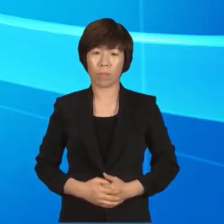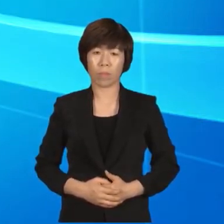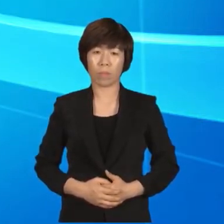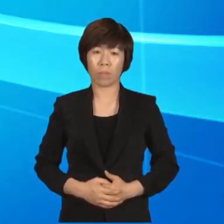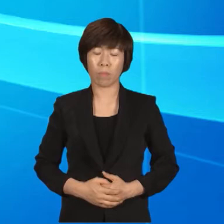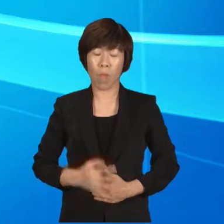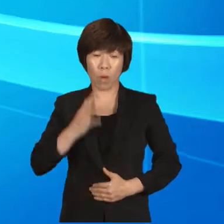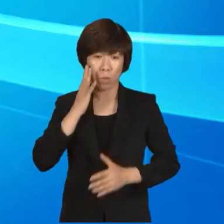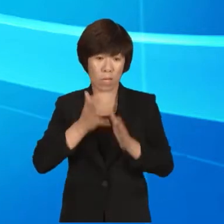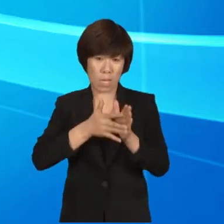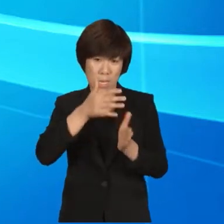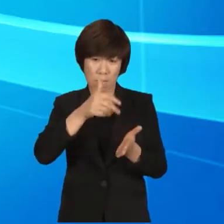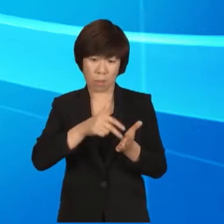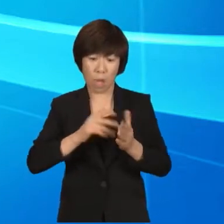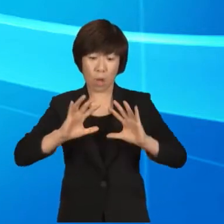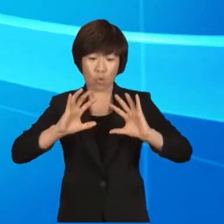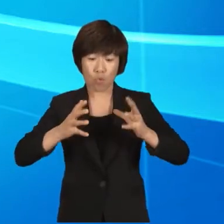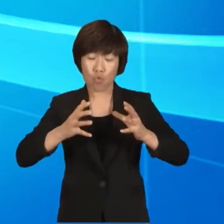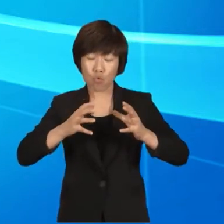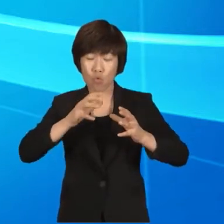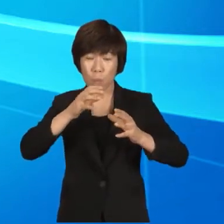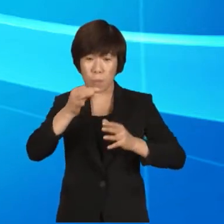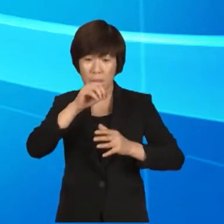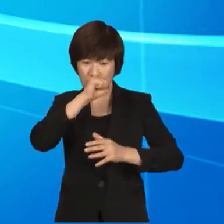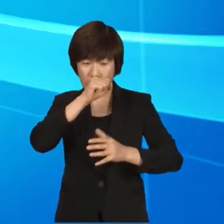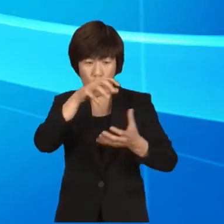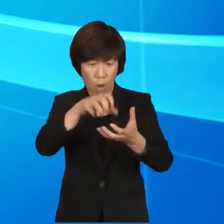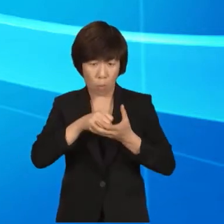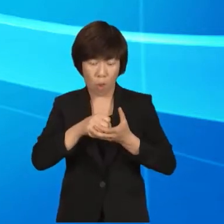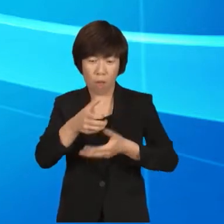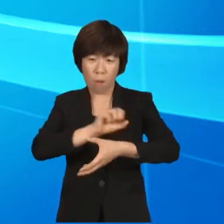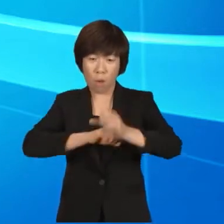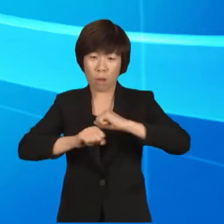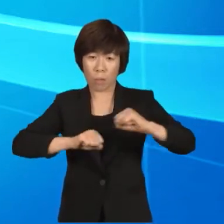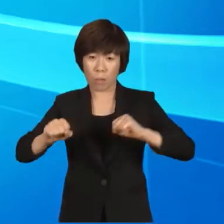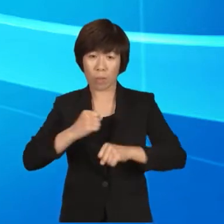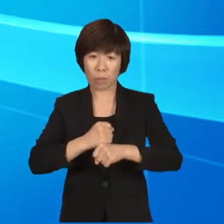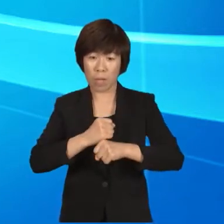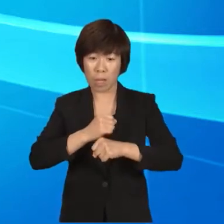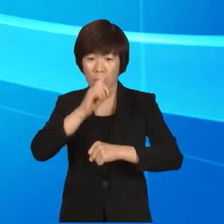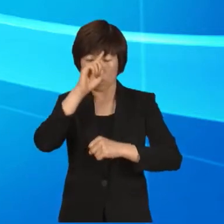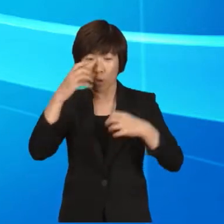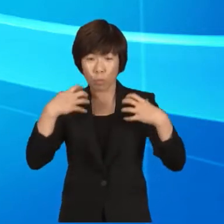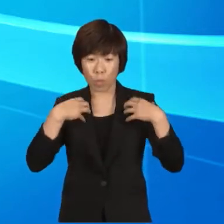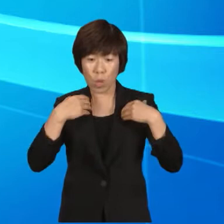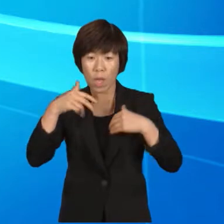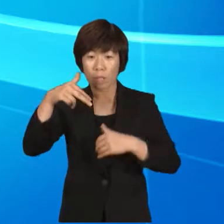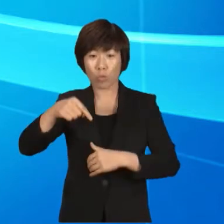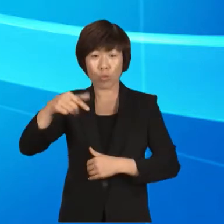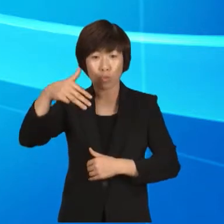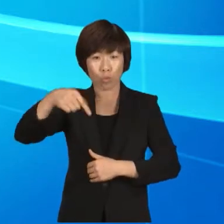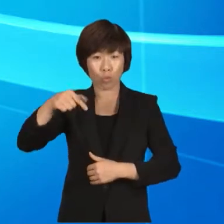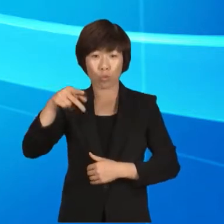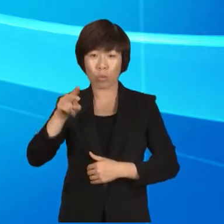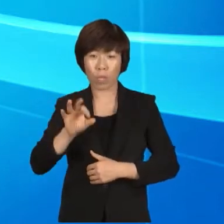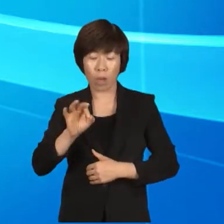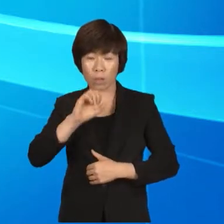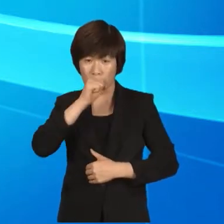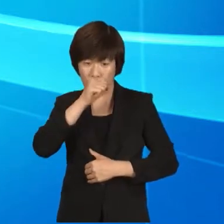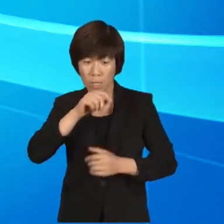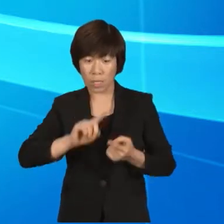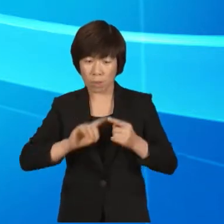울산시가 국비 확보에 팔을 걷고 나섰습니다. 정부의 추경 예산안이 국회 예산결산특별위원회에서 심사 중인